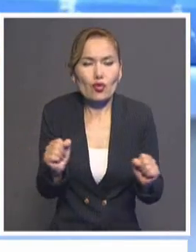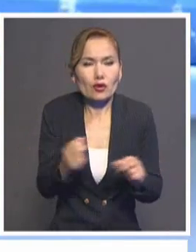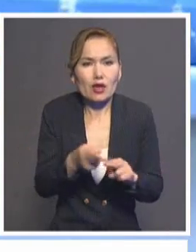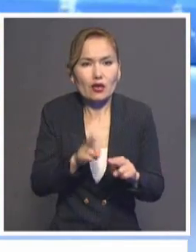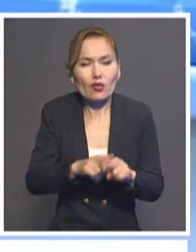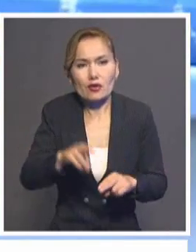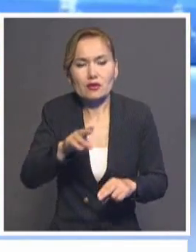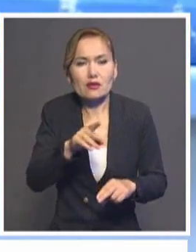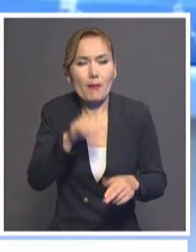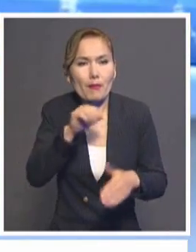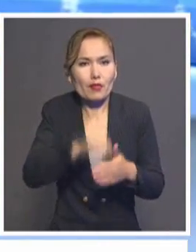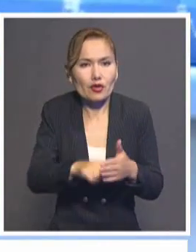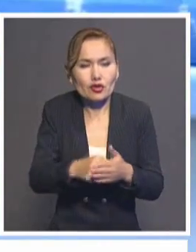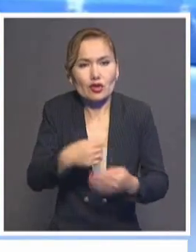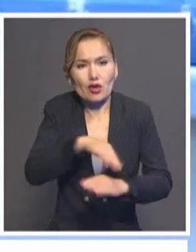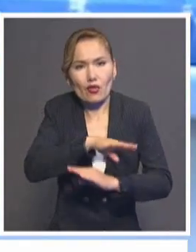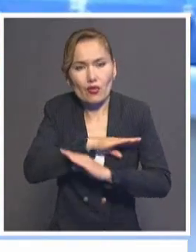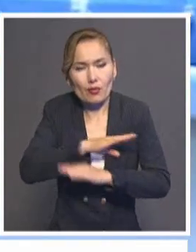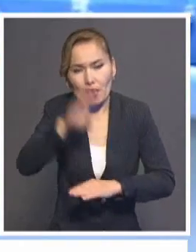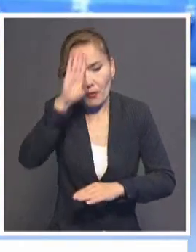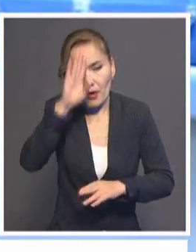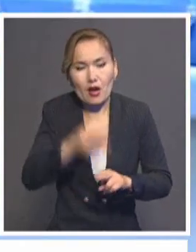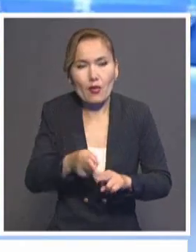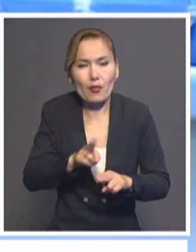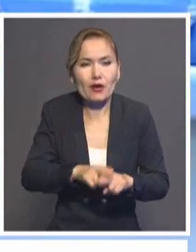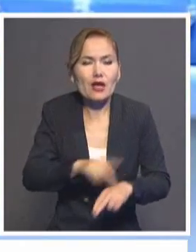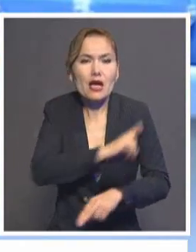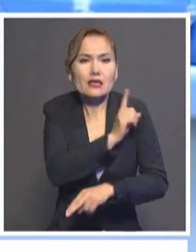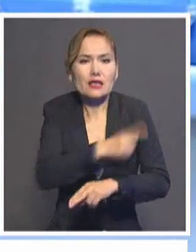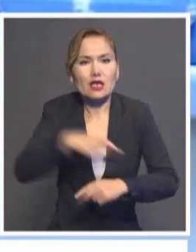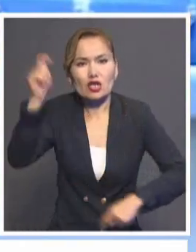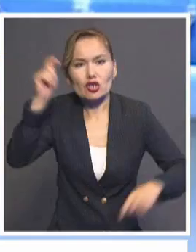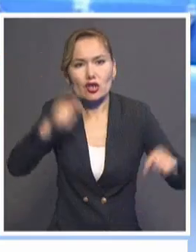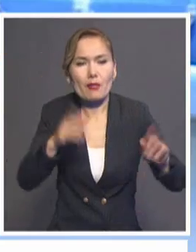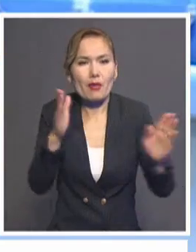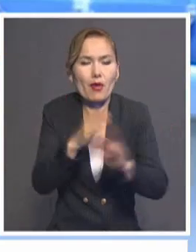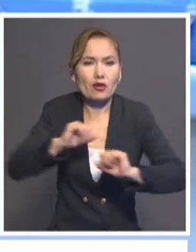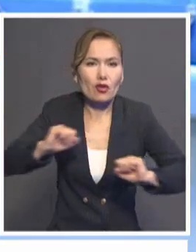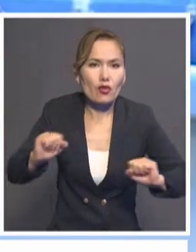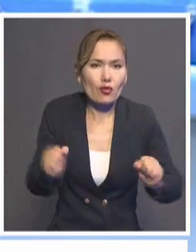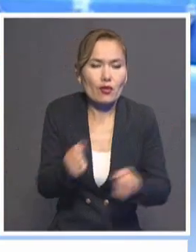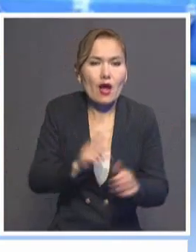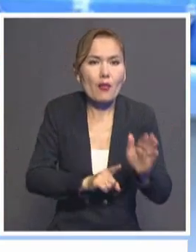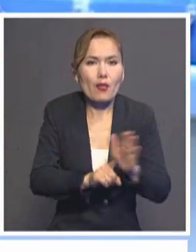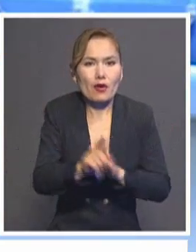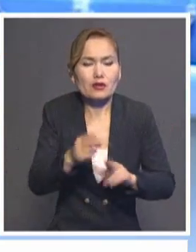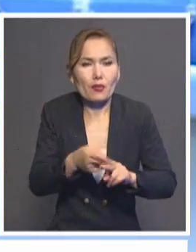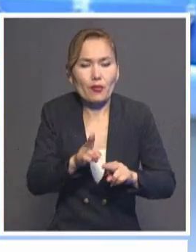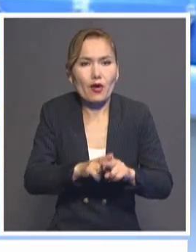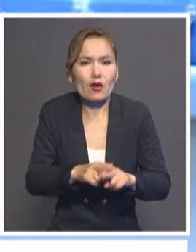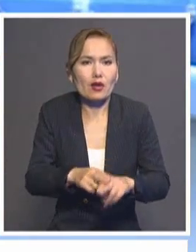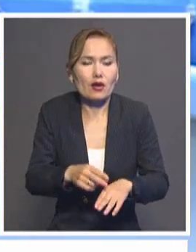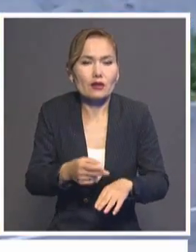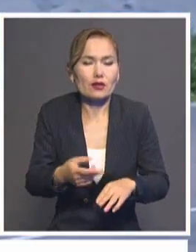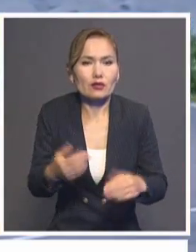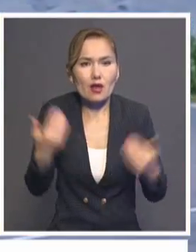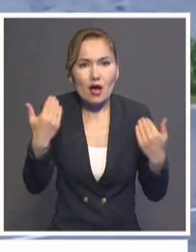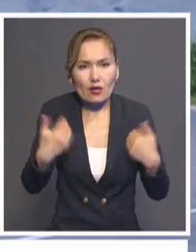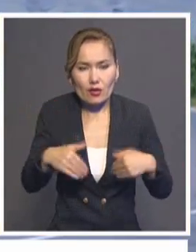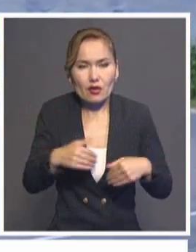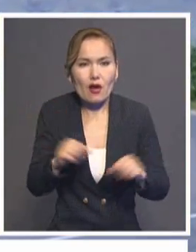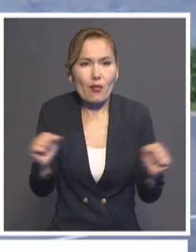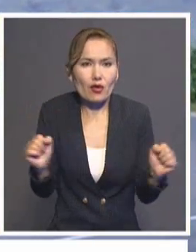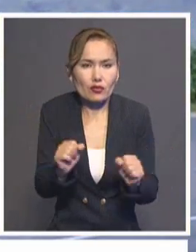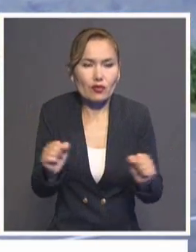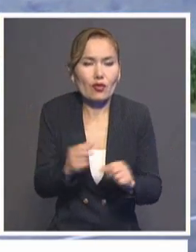басталған түні қайтыс болды. Айта кету керек, дәл сол күндері нөсерлі жауын жауған. Ал кішкентай бала жазғы жұқа киіммен жүрген. Екі